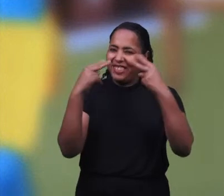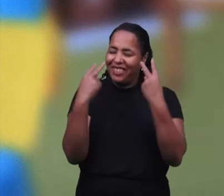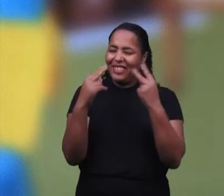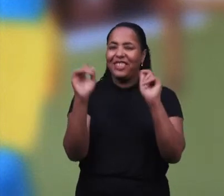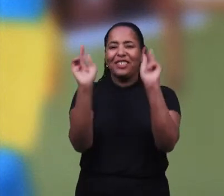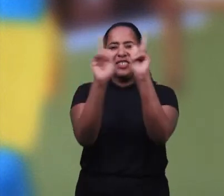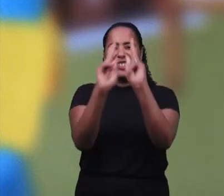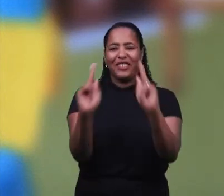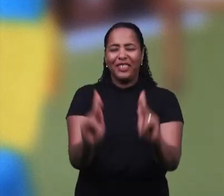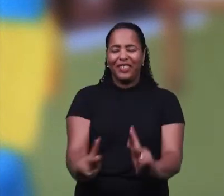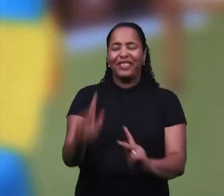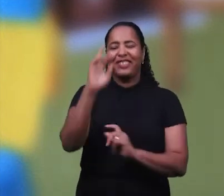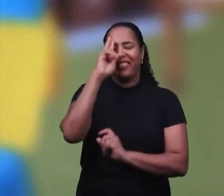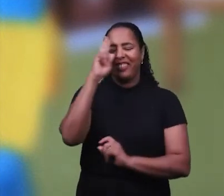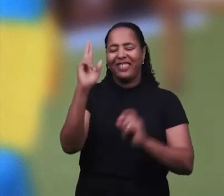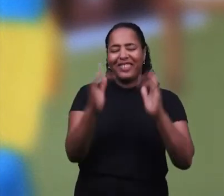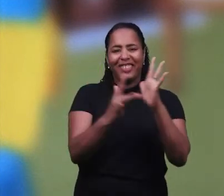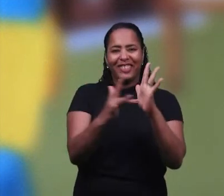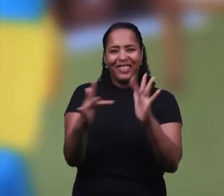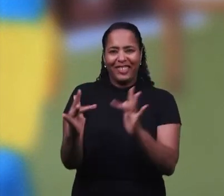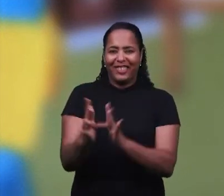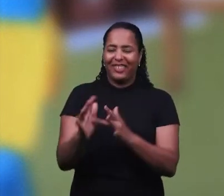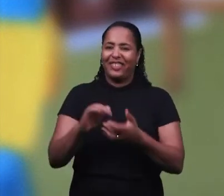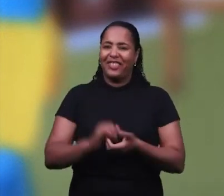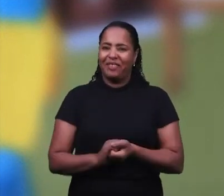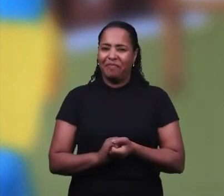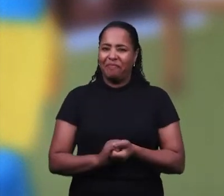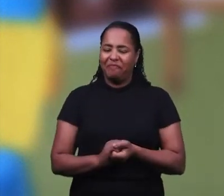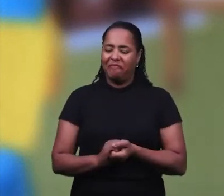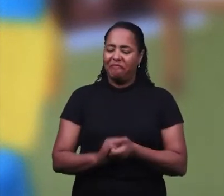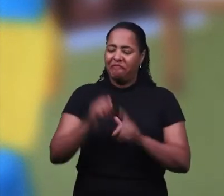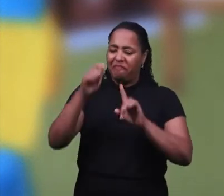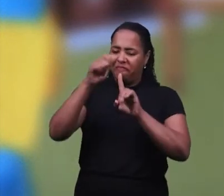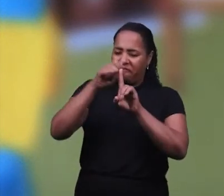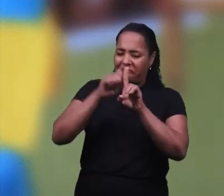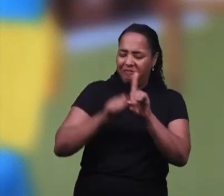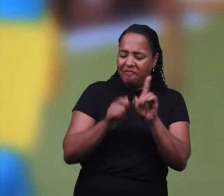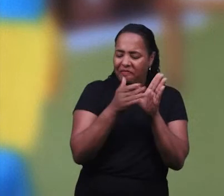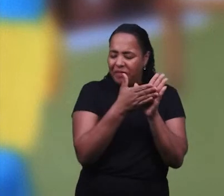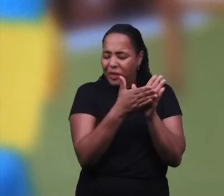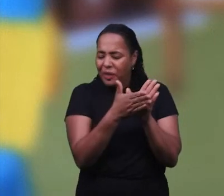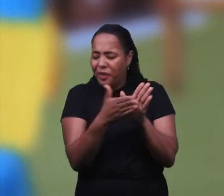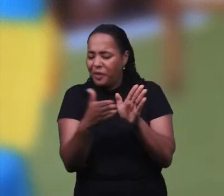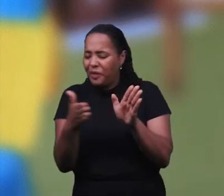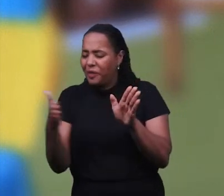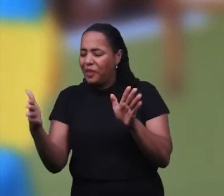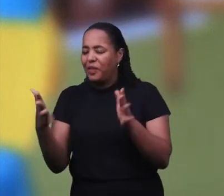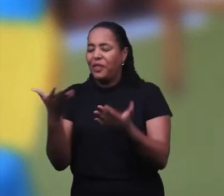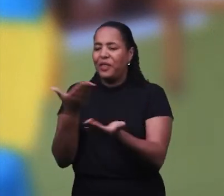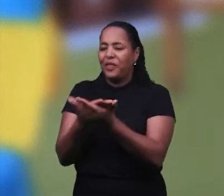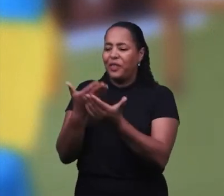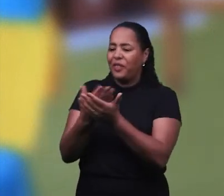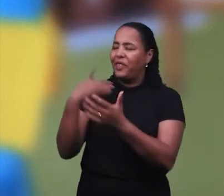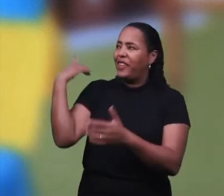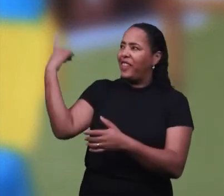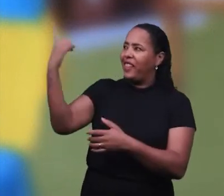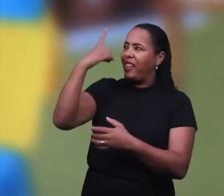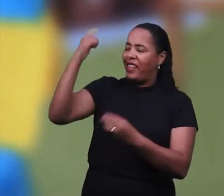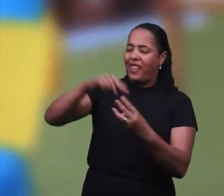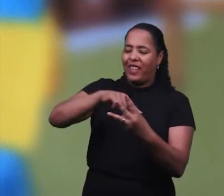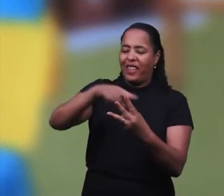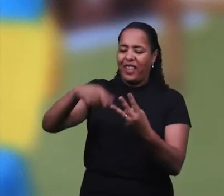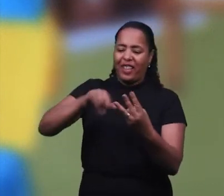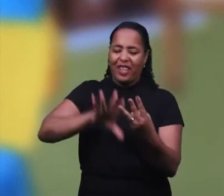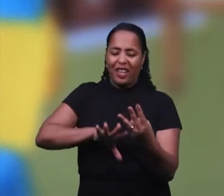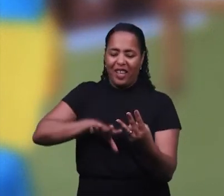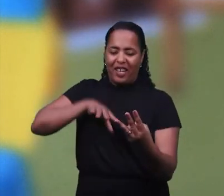qui nous assistent dans la paix du Seigneur Jésus. Le long de ce mois, nous sommes en train d'étudier sur David,